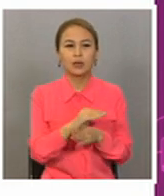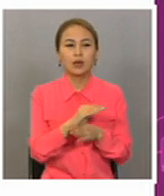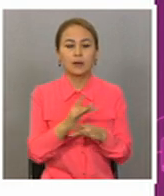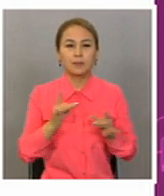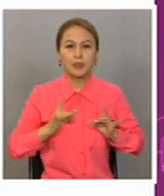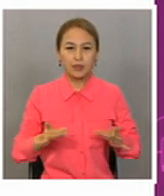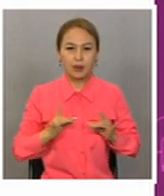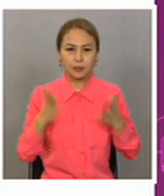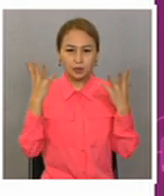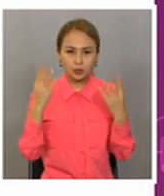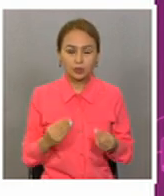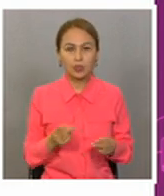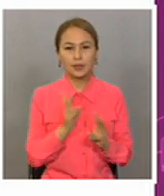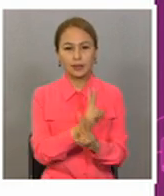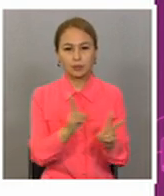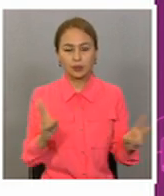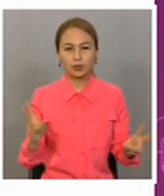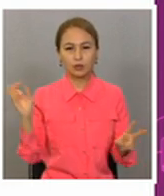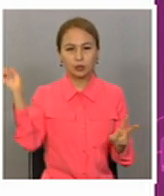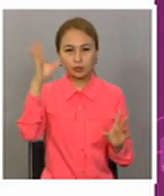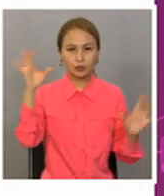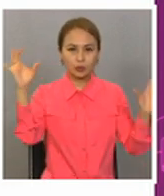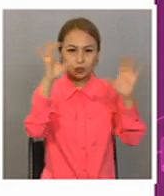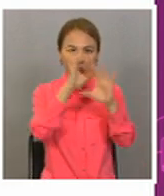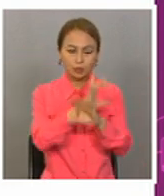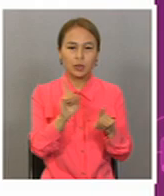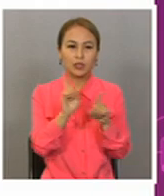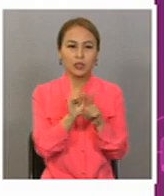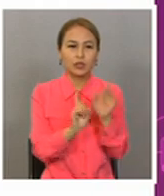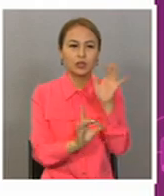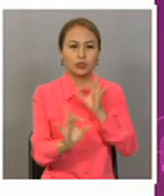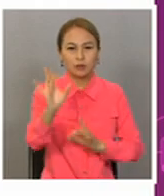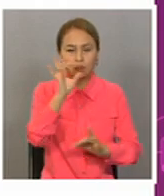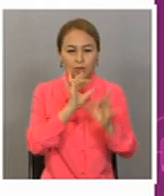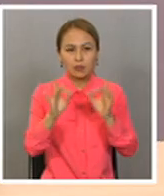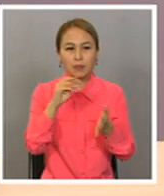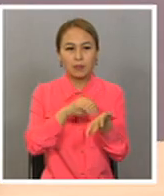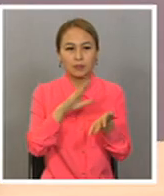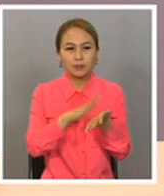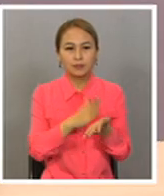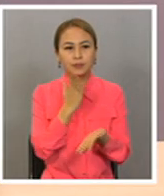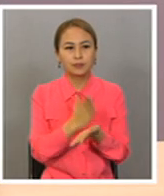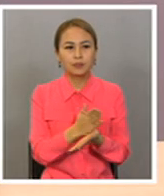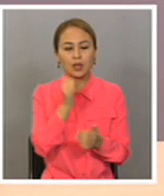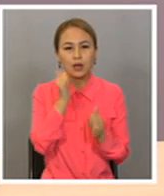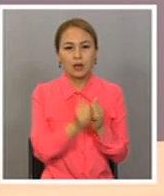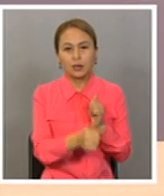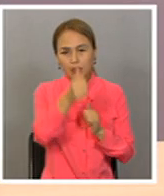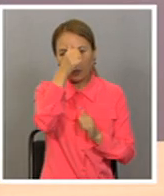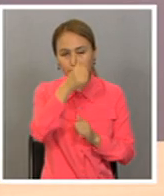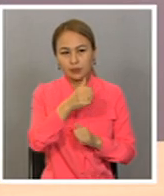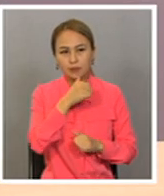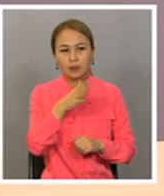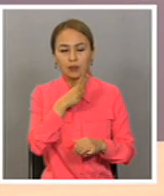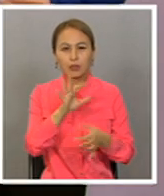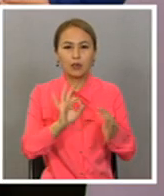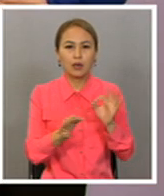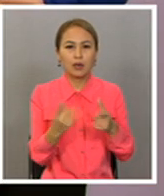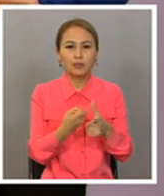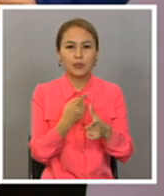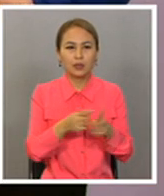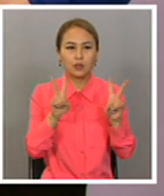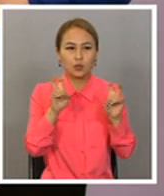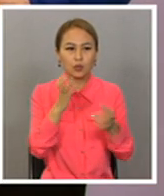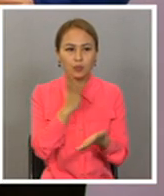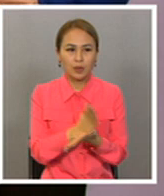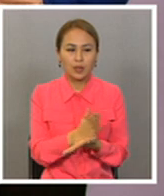ал кейбіреуінде күннің тұтылуы мен шығуы мен батуы жазылады. Әр айдың қалыптасқан атауы бар.